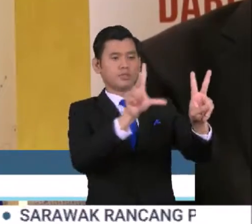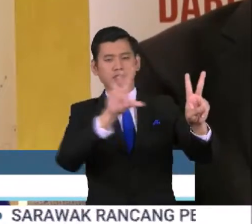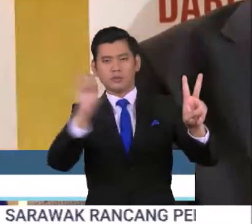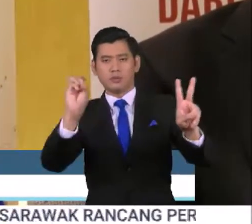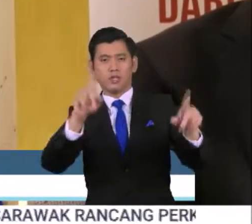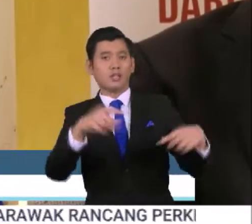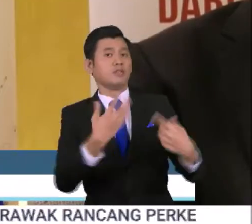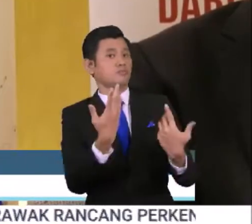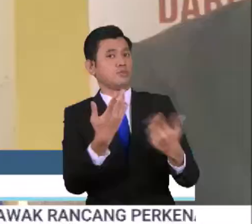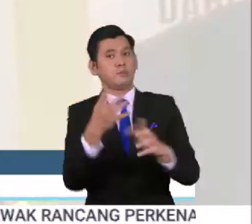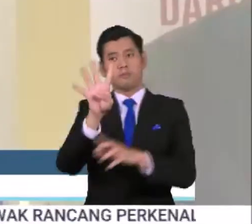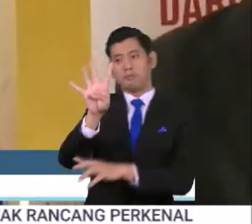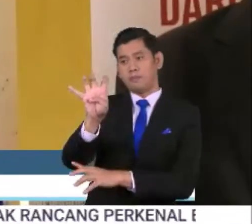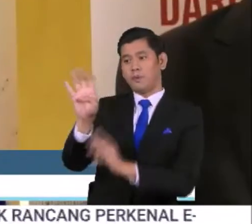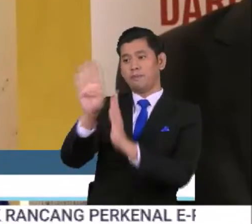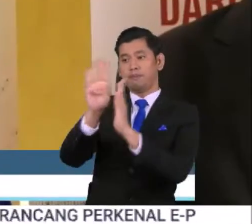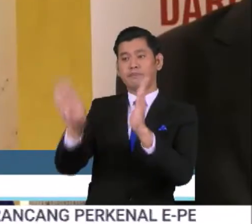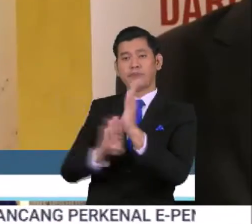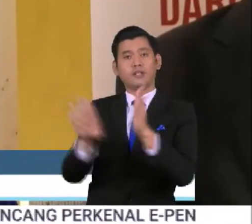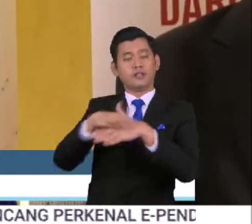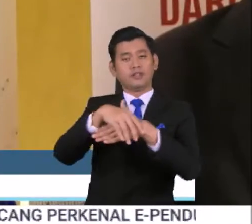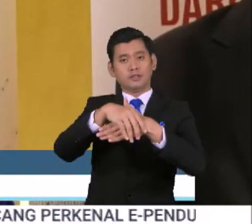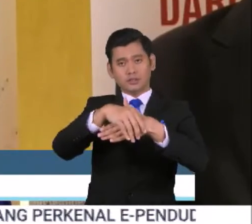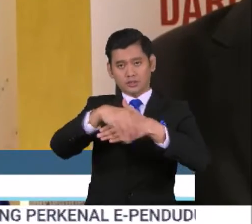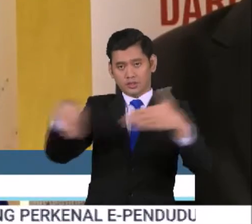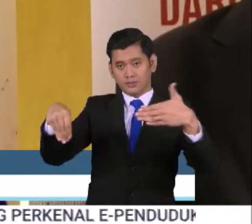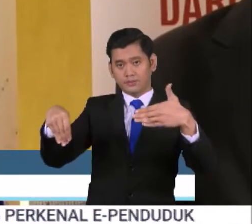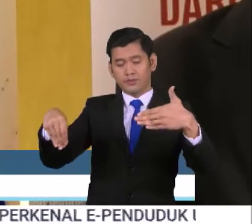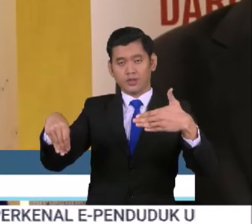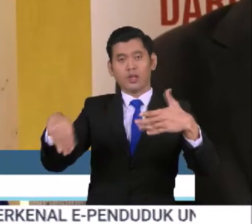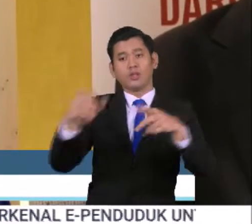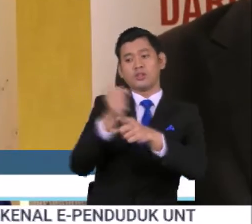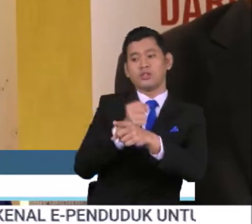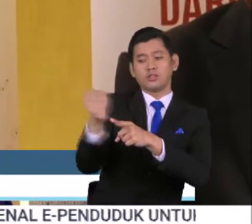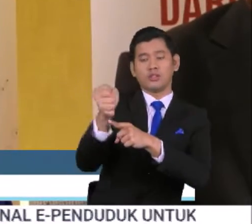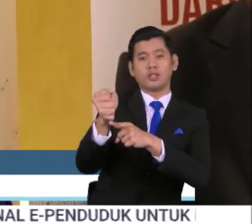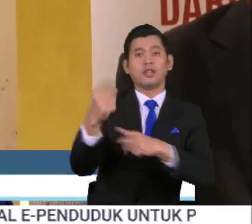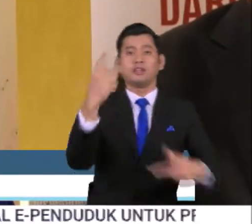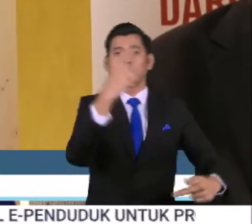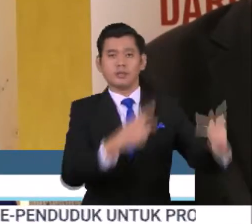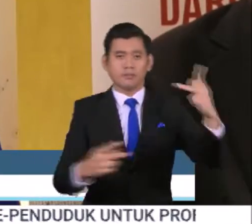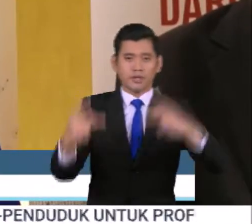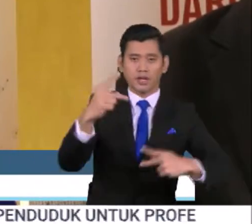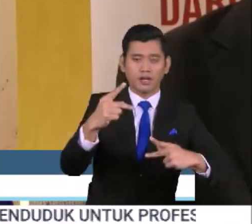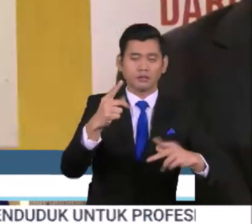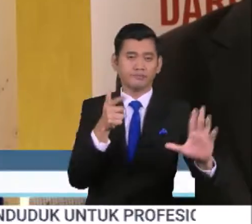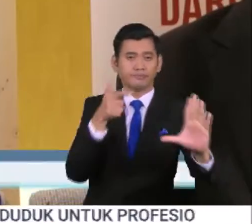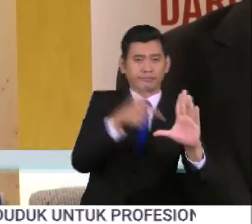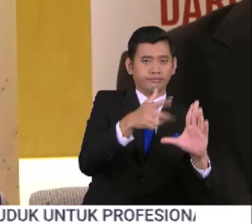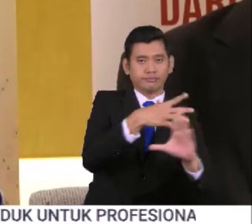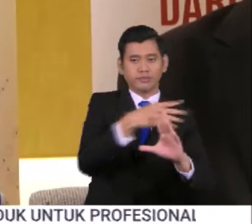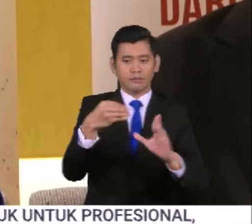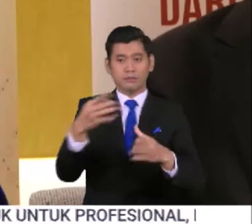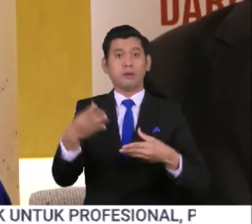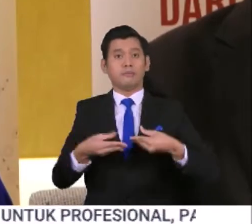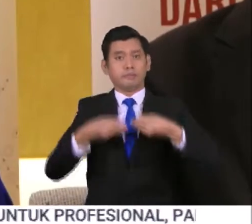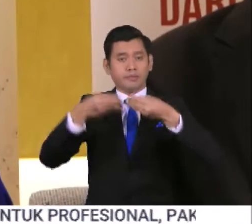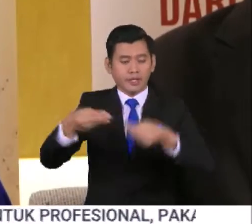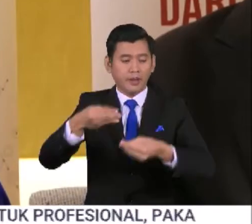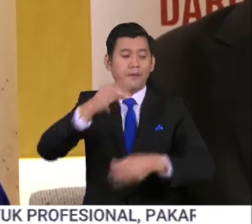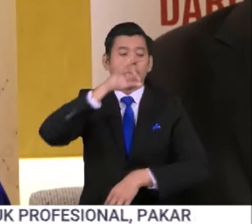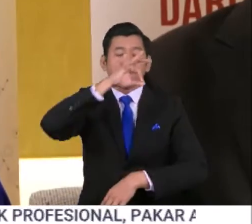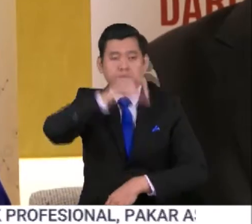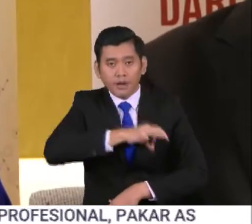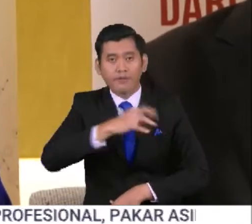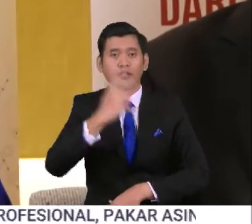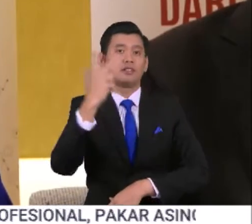40 bilion ringgit. Ya. Sektor kimia ini dan juga sektor petrokimia ini merupakan penyumbang ketiga terbesar kepada